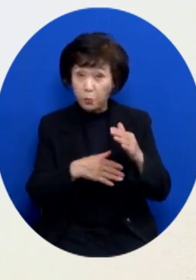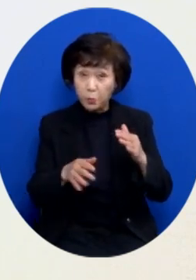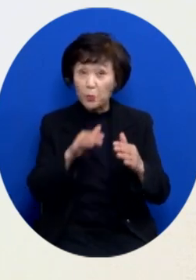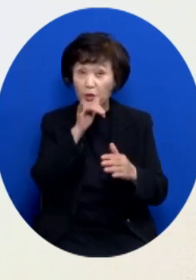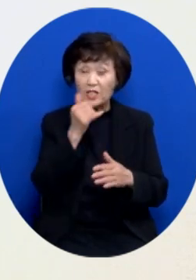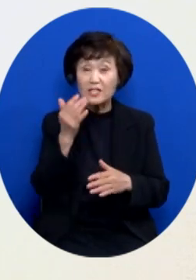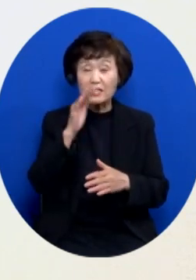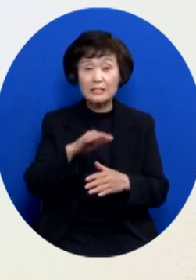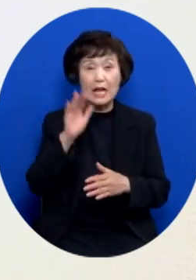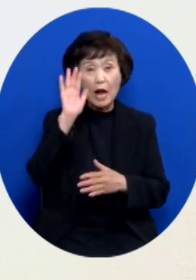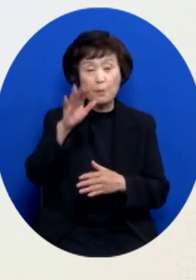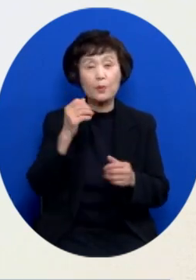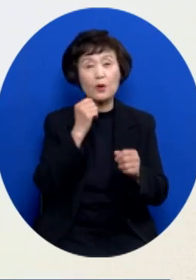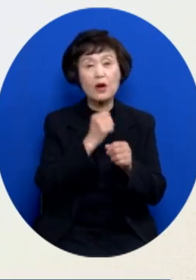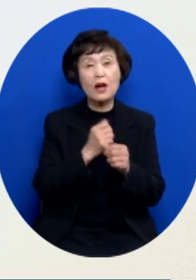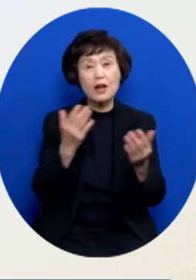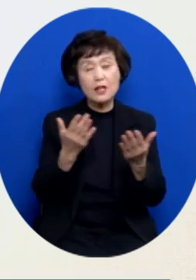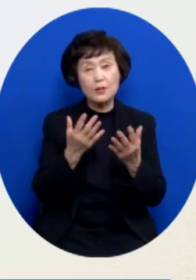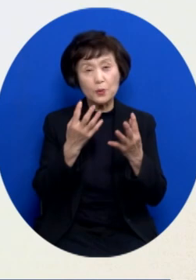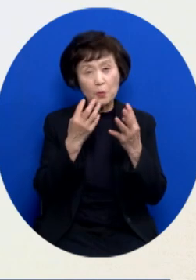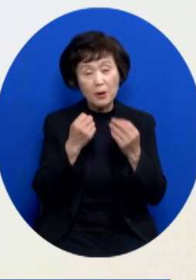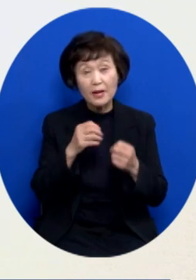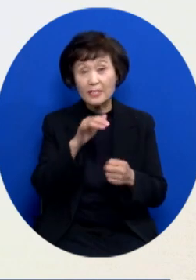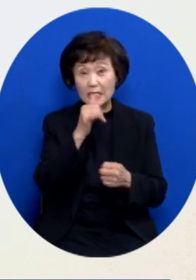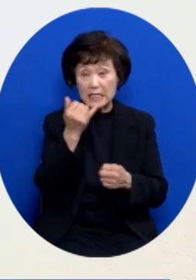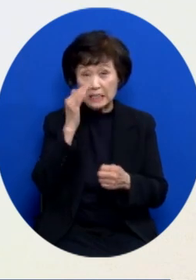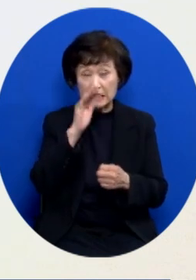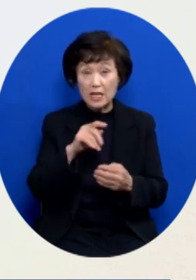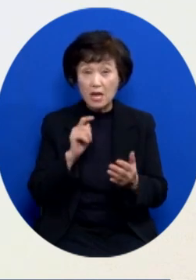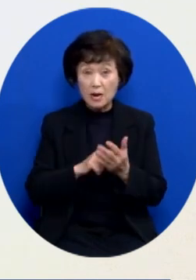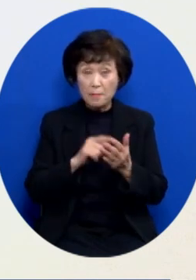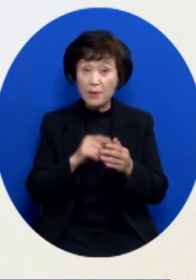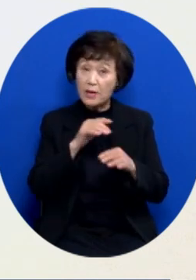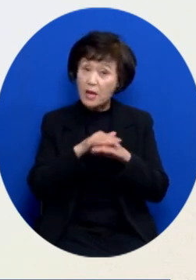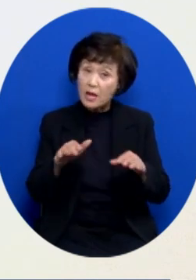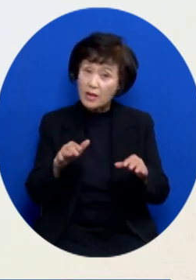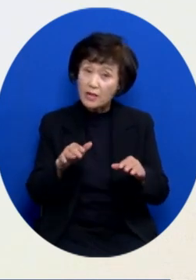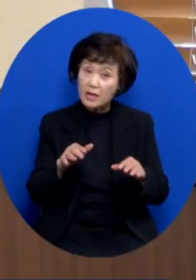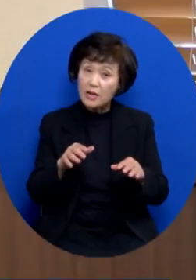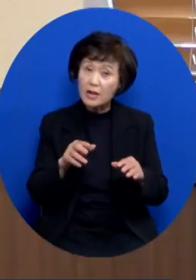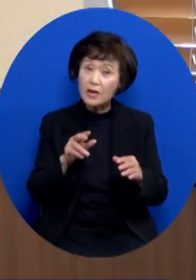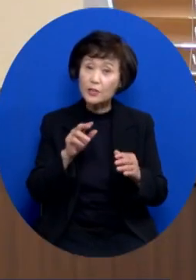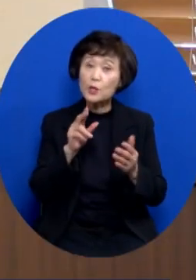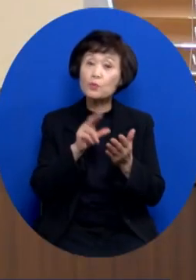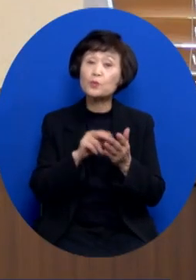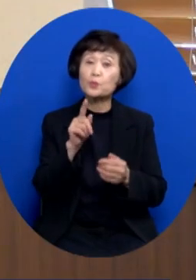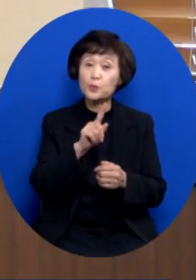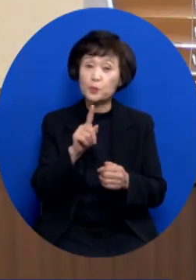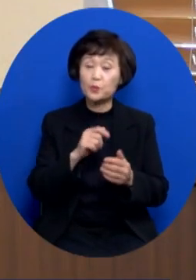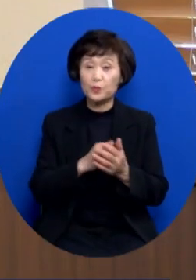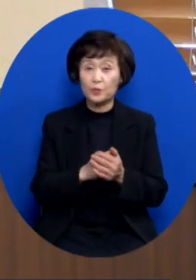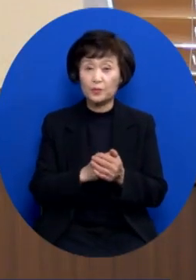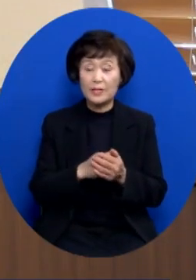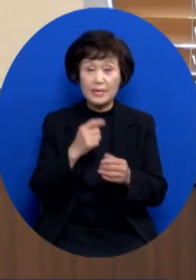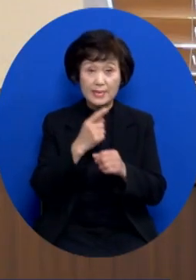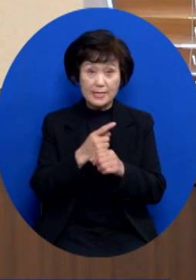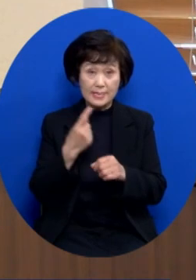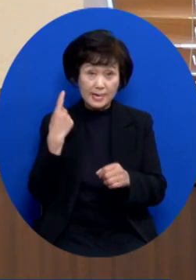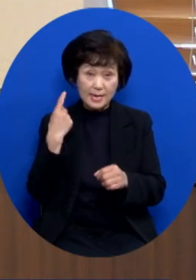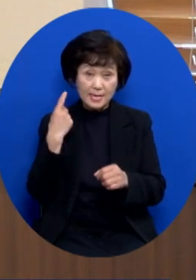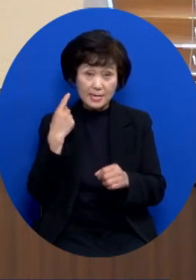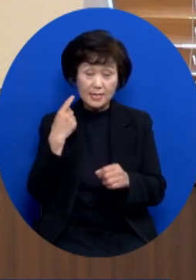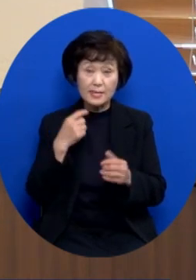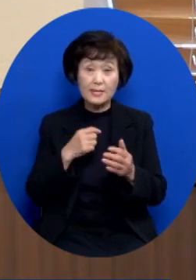일도 많으실 것 같은데 가장 시급히 해결해야 할 어떤 과제가 있다면 뭘까요? 네, 지난해에